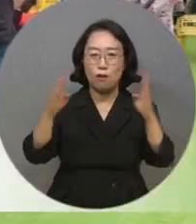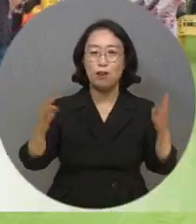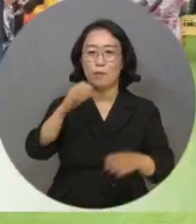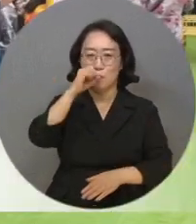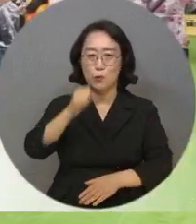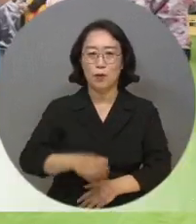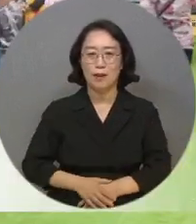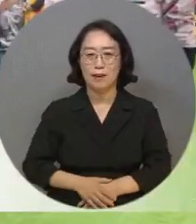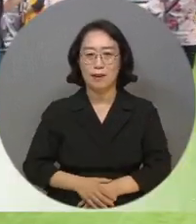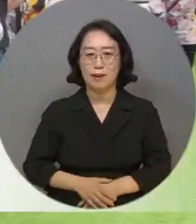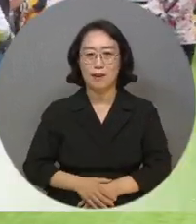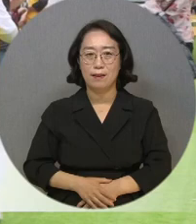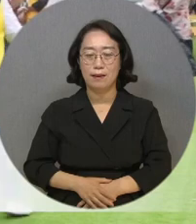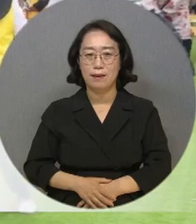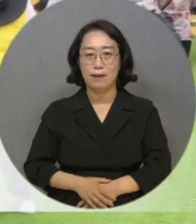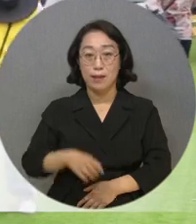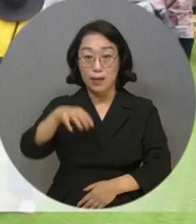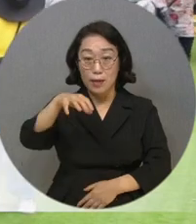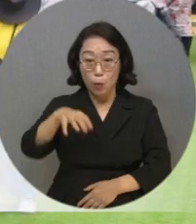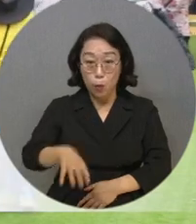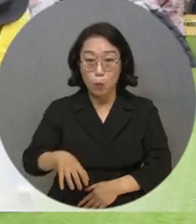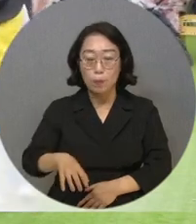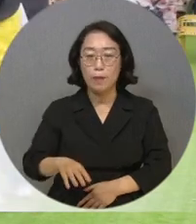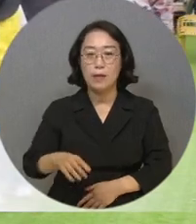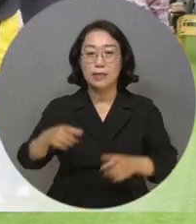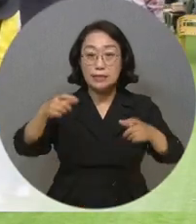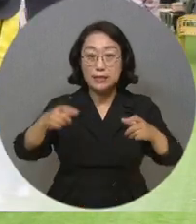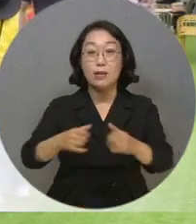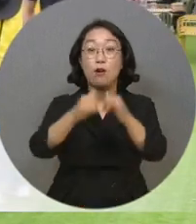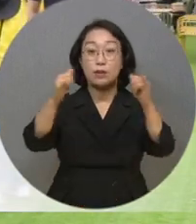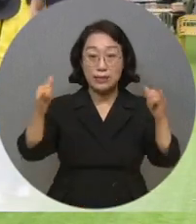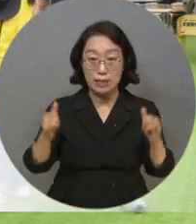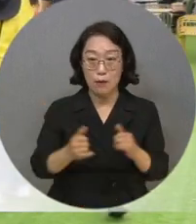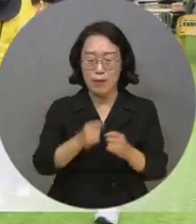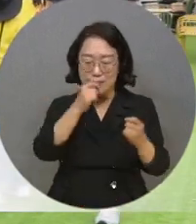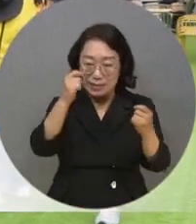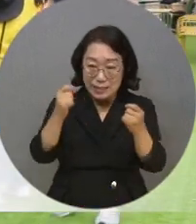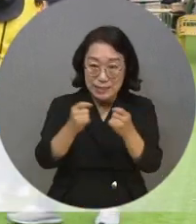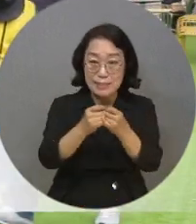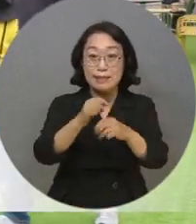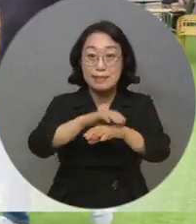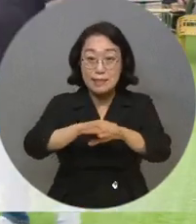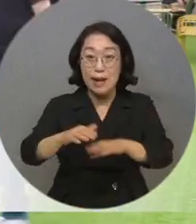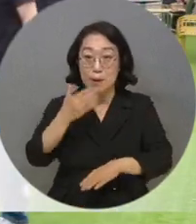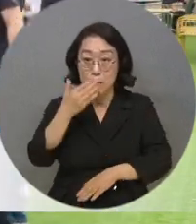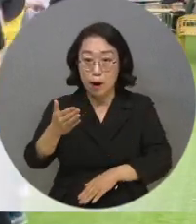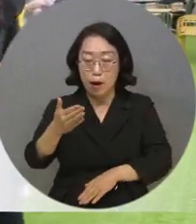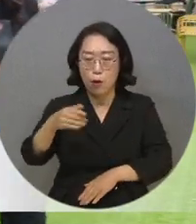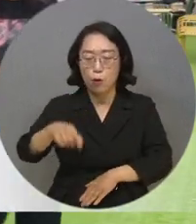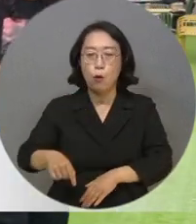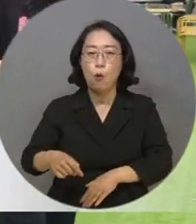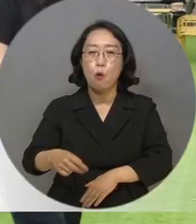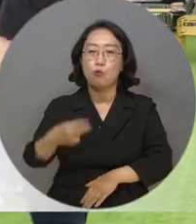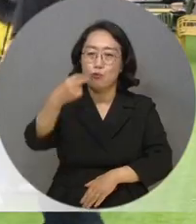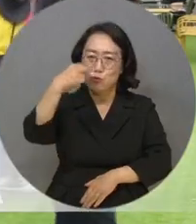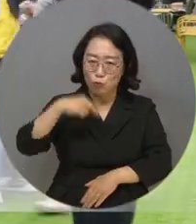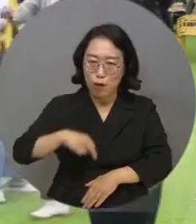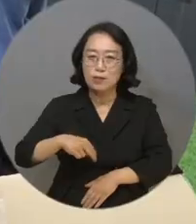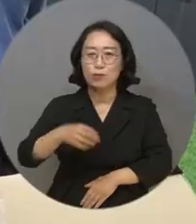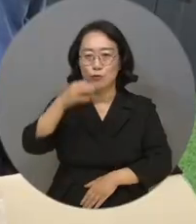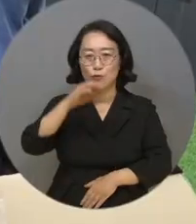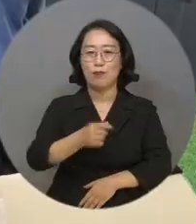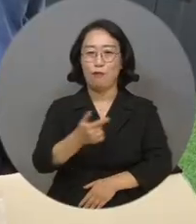이런 마을 공동체 행사를 통해서 지역사회 주민들 간의 유대감도 높아지는 측면에서 저는 일석이조 효과가 있다고